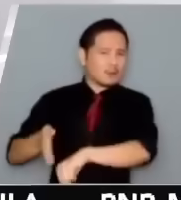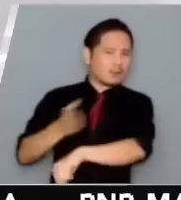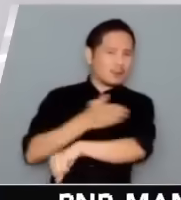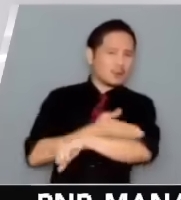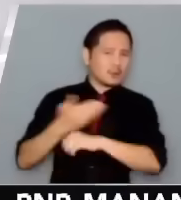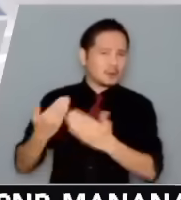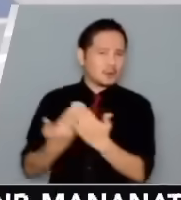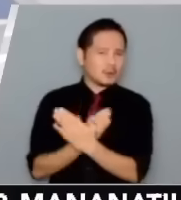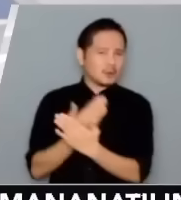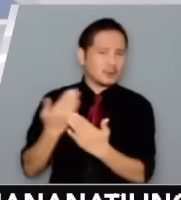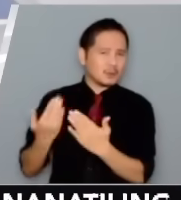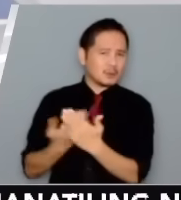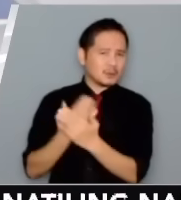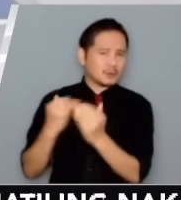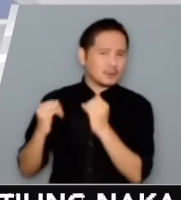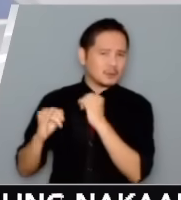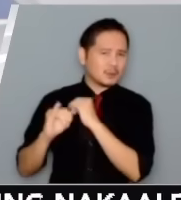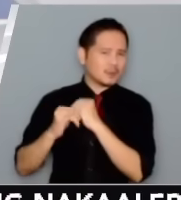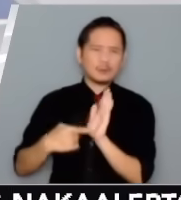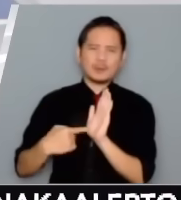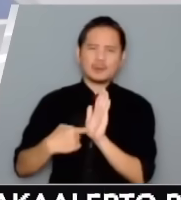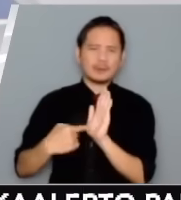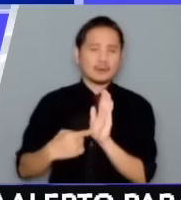si Darlene Kai.